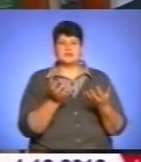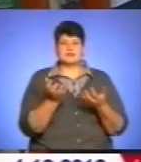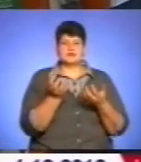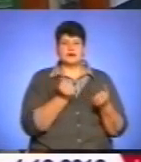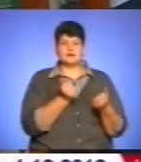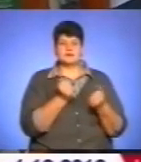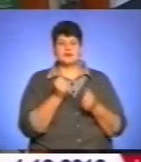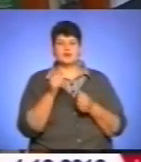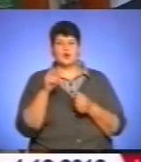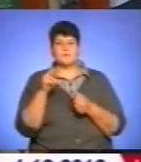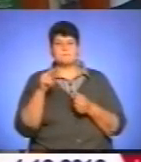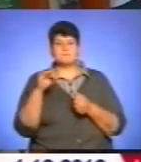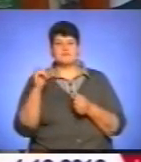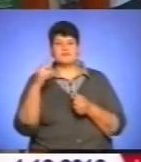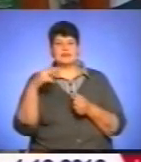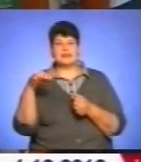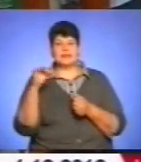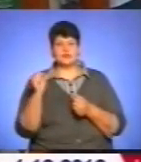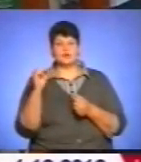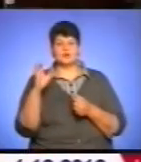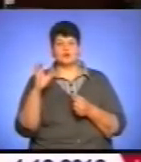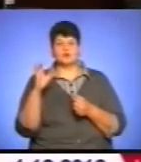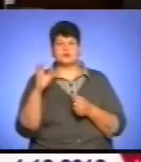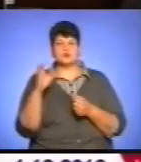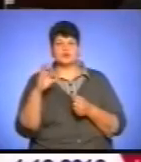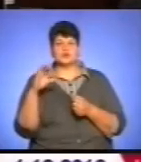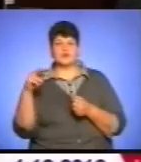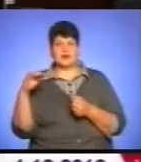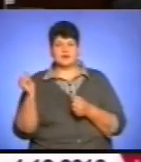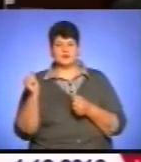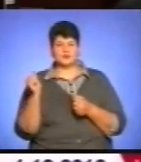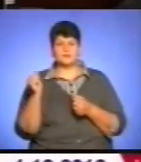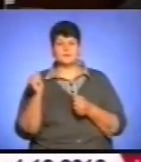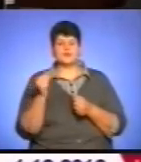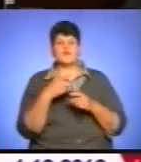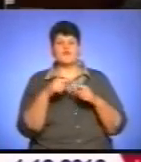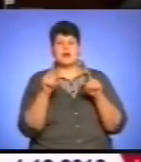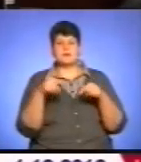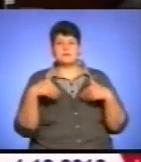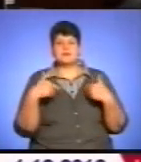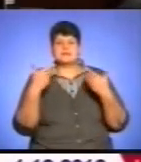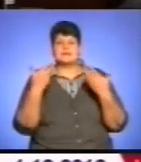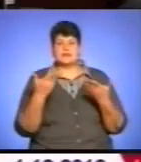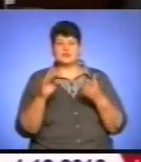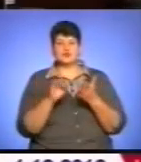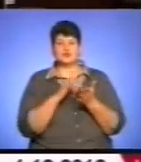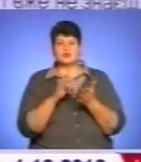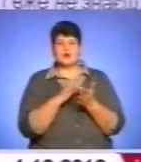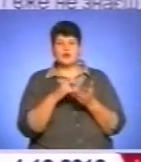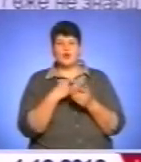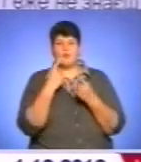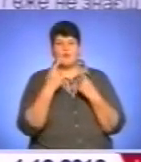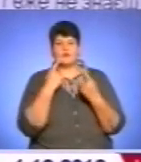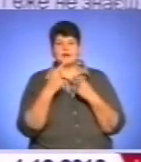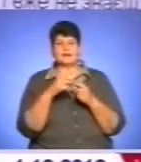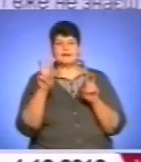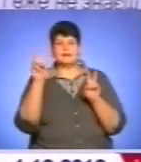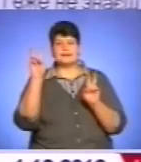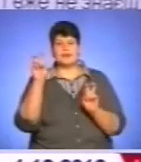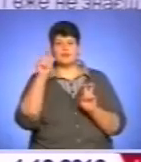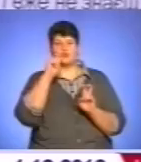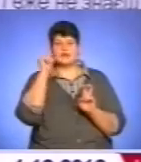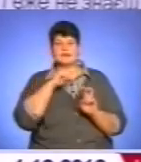до південнослов'янської, скажімо, цього реолу. Так? У рамках репрезентації журналу обговорили тему «Українець 21